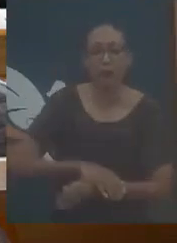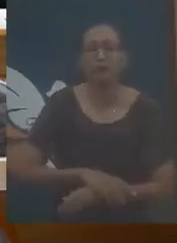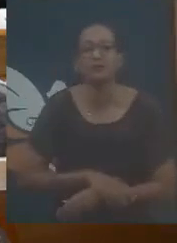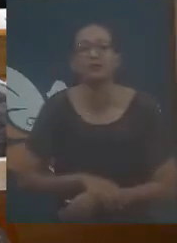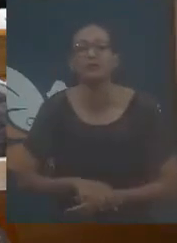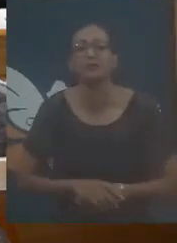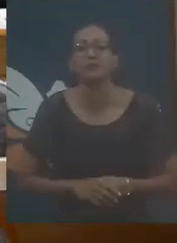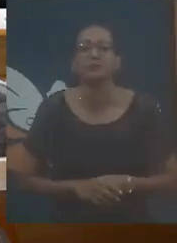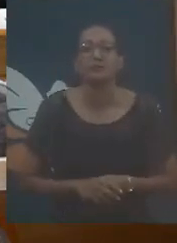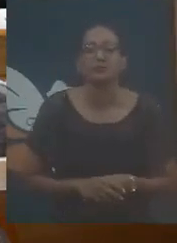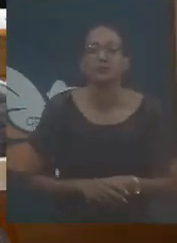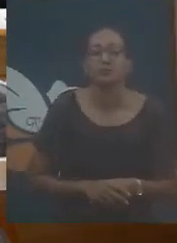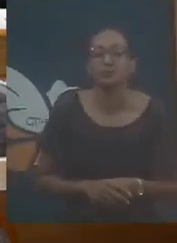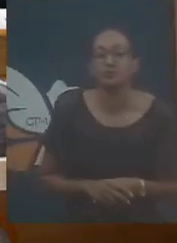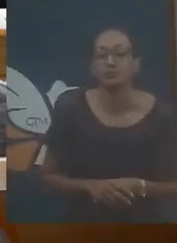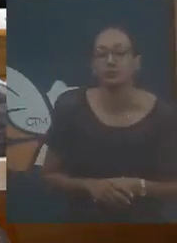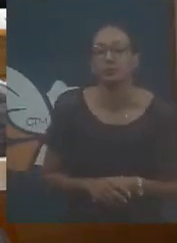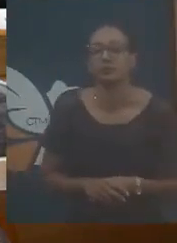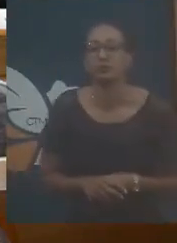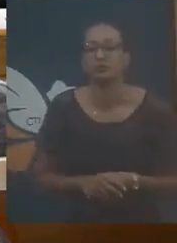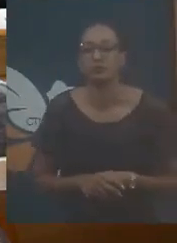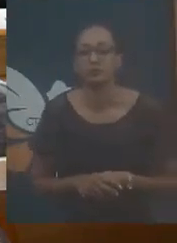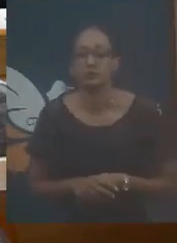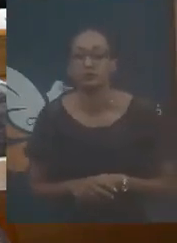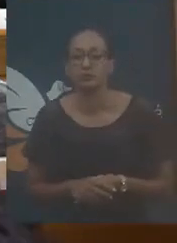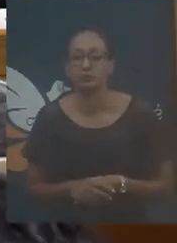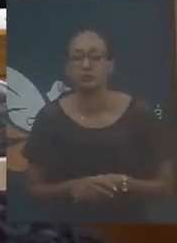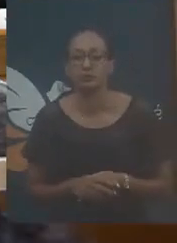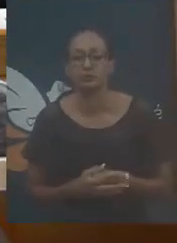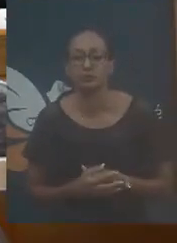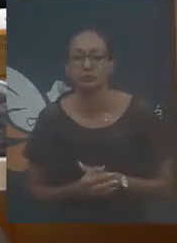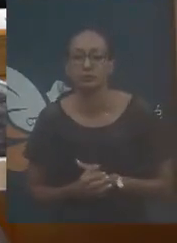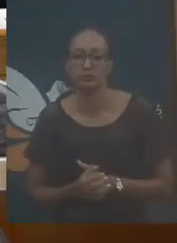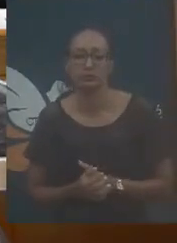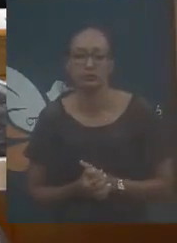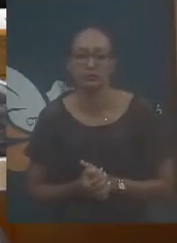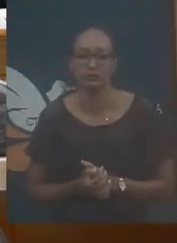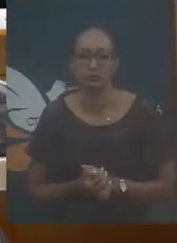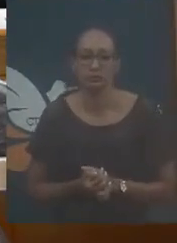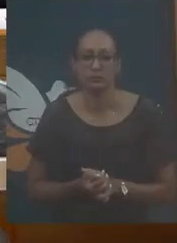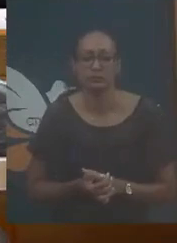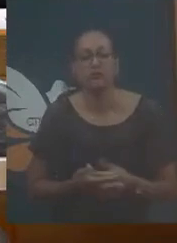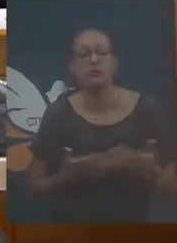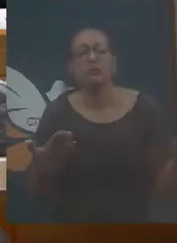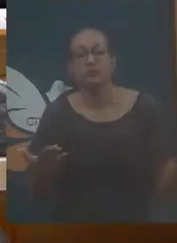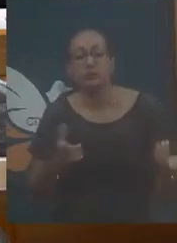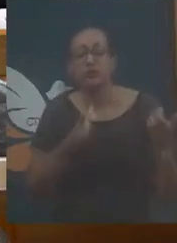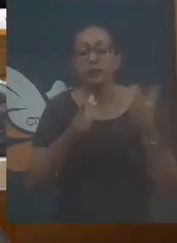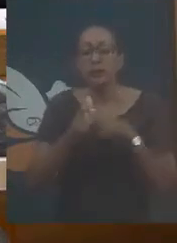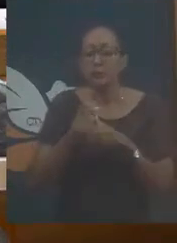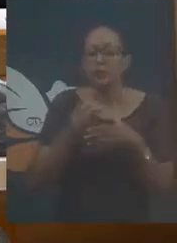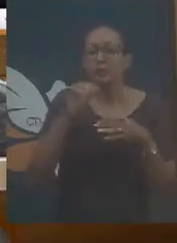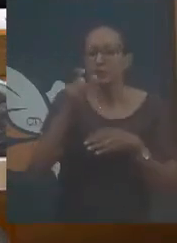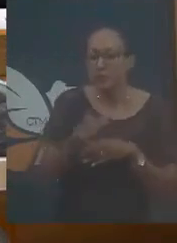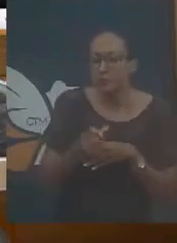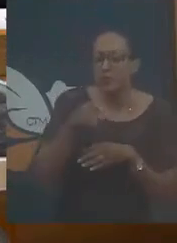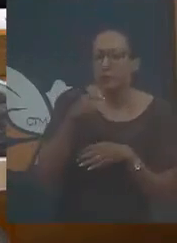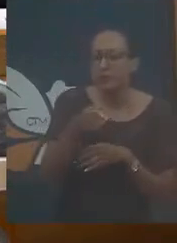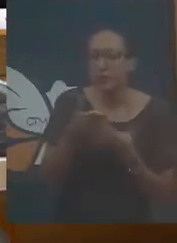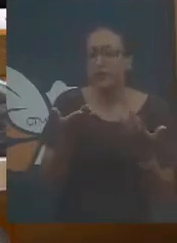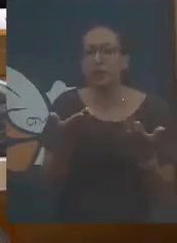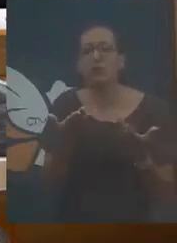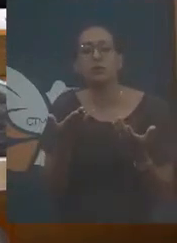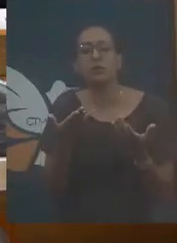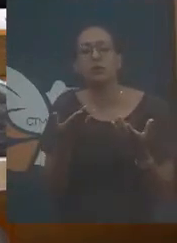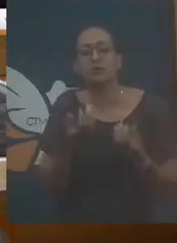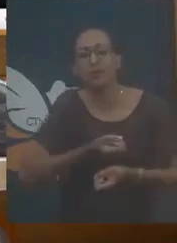Monsieur Marissette. Il nous reste un petit peu de temps encore. Donc, ça veut dire, j'ai l'impression que celui qui vient de parler, il est dans l'opposition. C'est